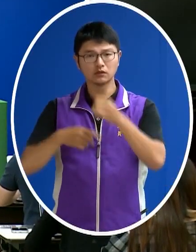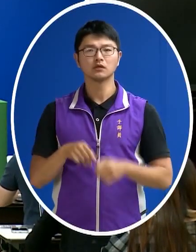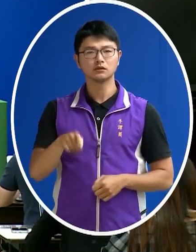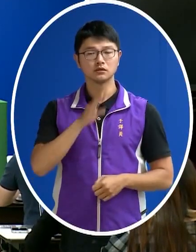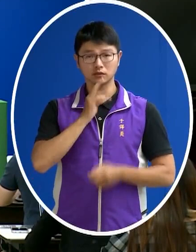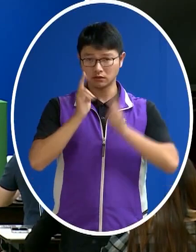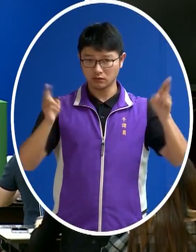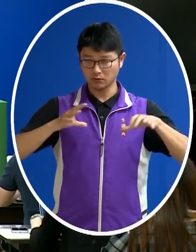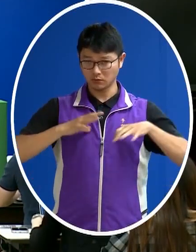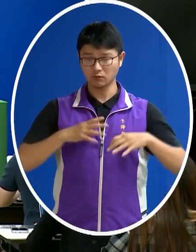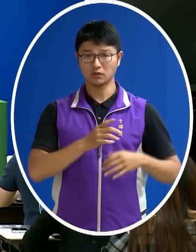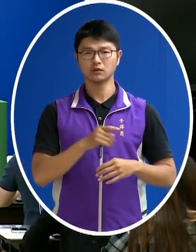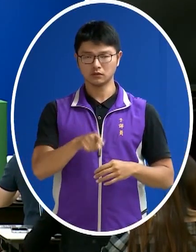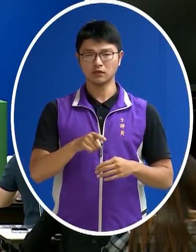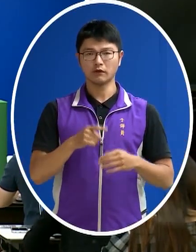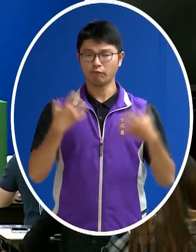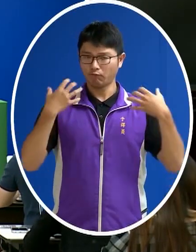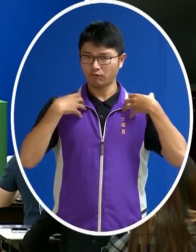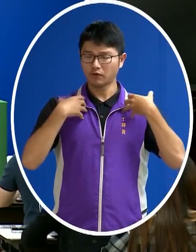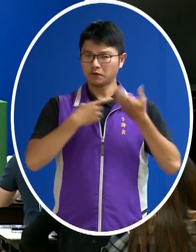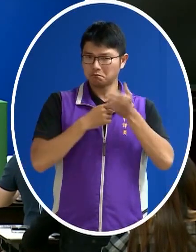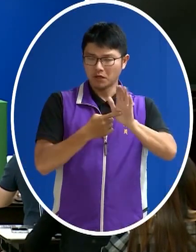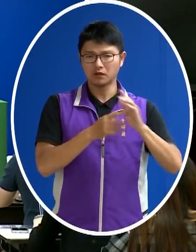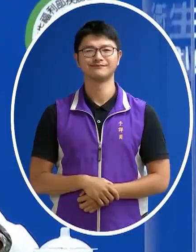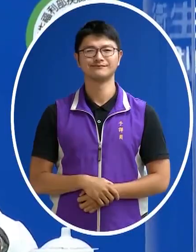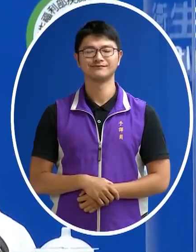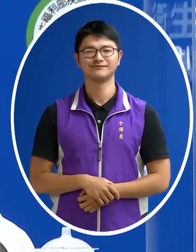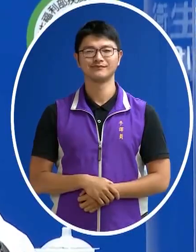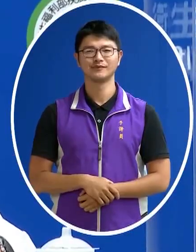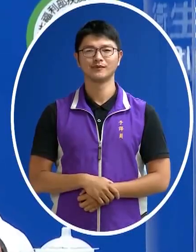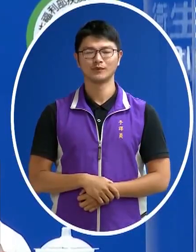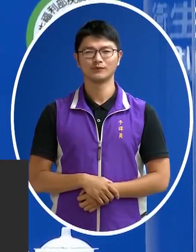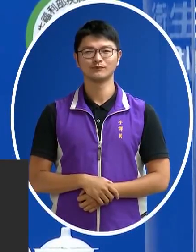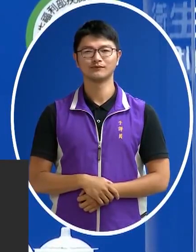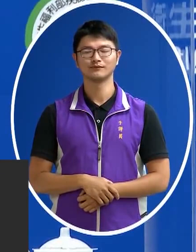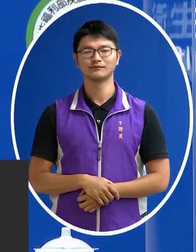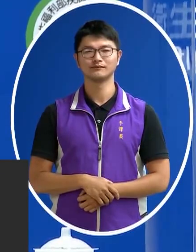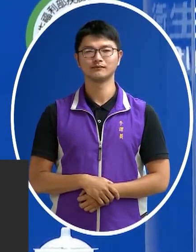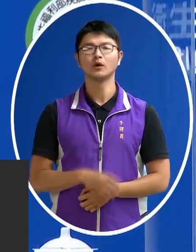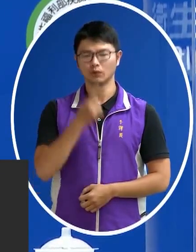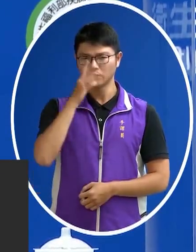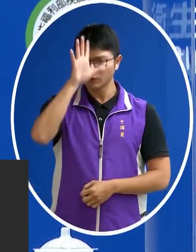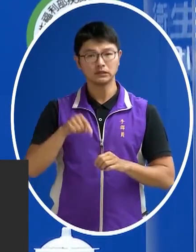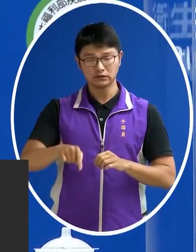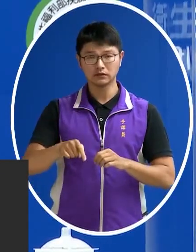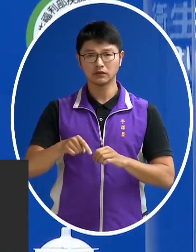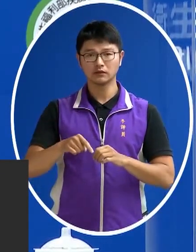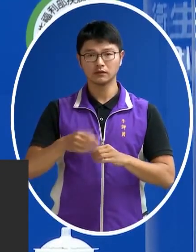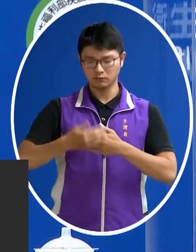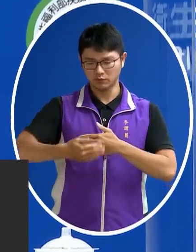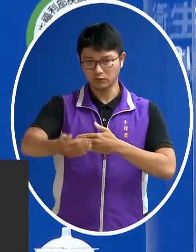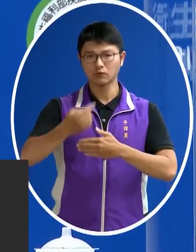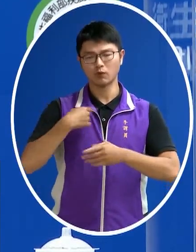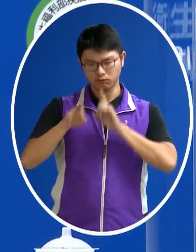官们带头示范旅游的部分，可以帮我们说明一下吗？谢谢。 我们有列了一个哦，有列了一个行程呢哈，应该是会